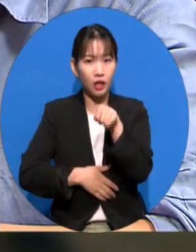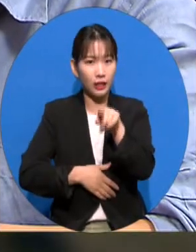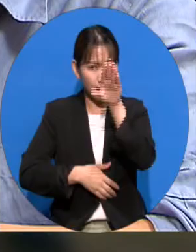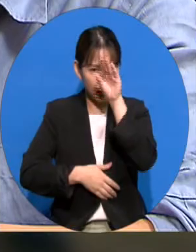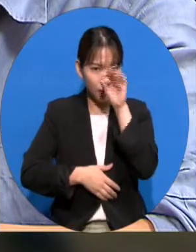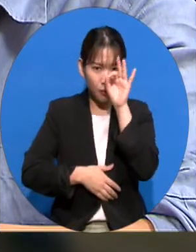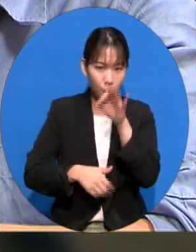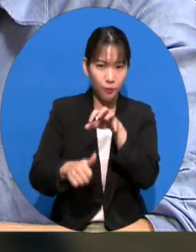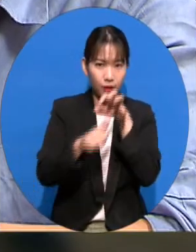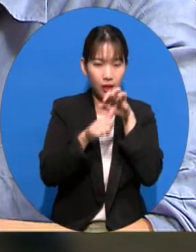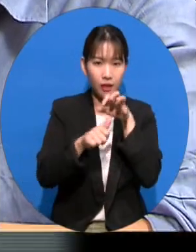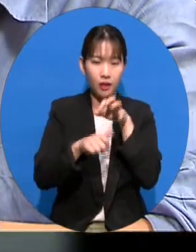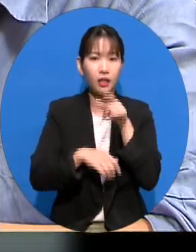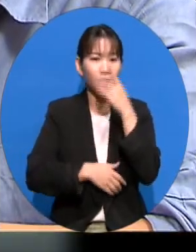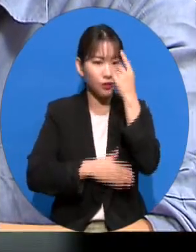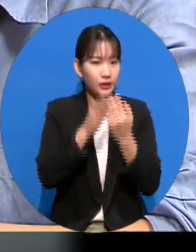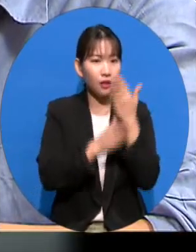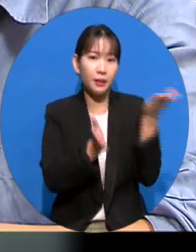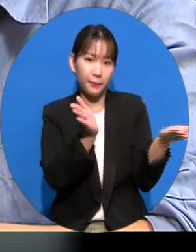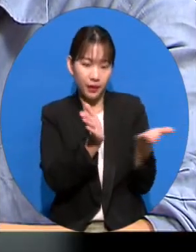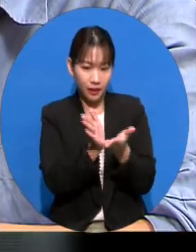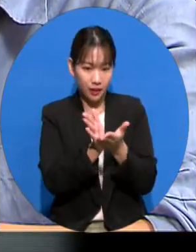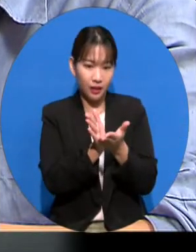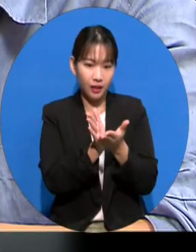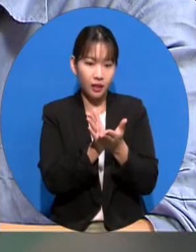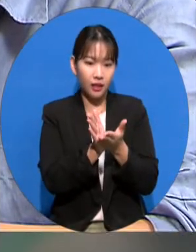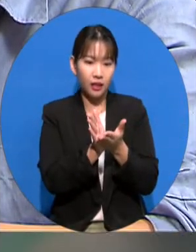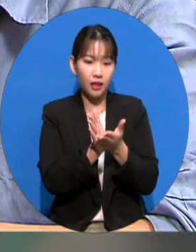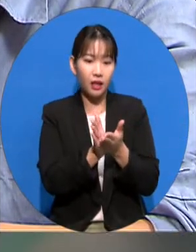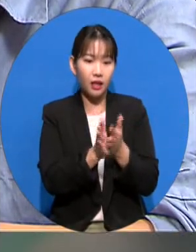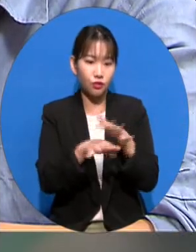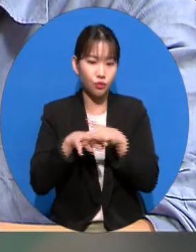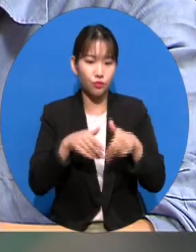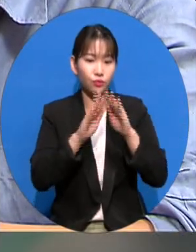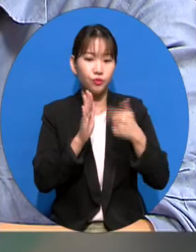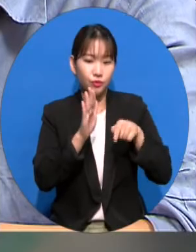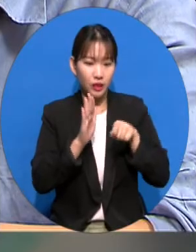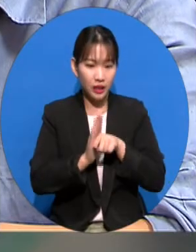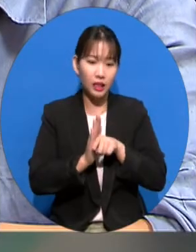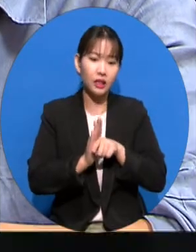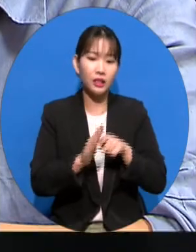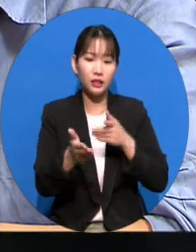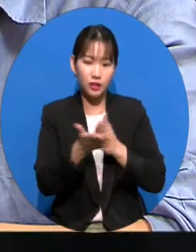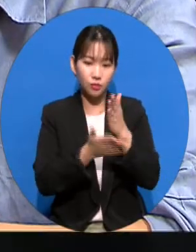선례를 좀 참조를 하고 여순 사건에 맞는 그런 인적 구성을 하기 위해서